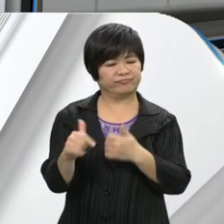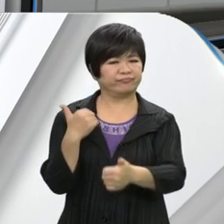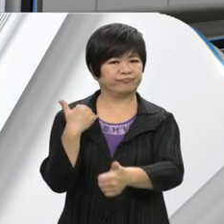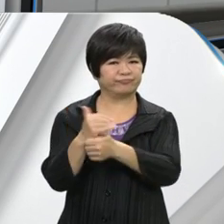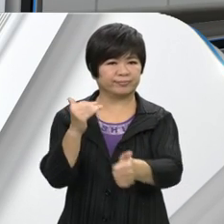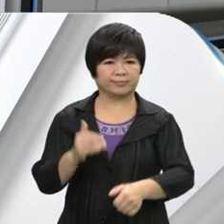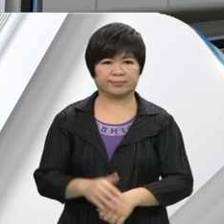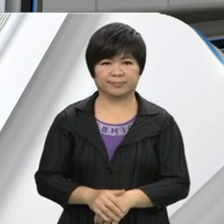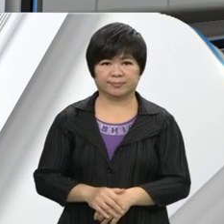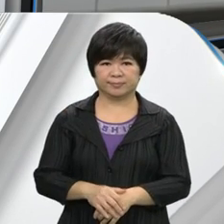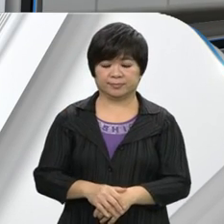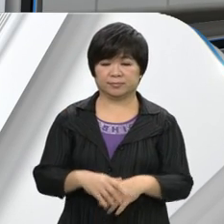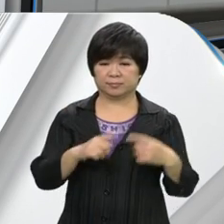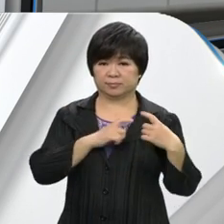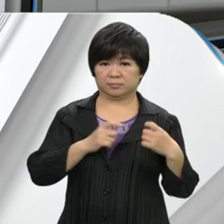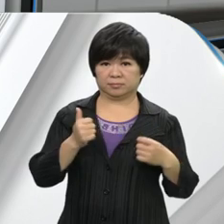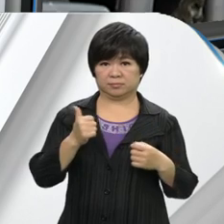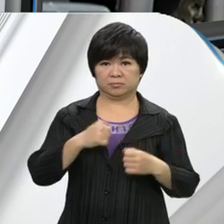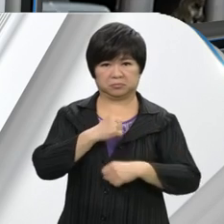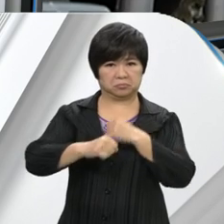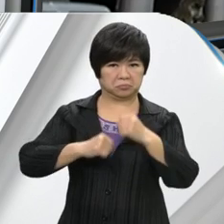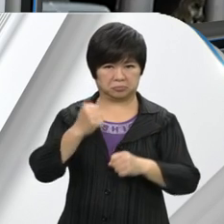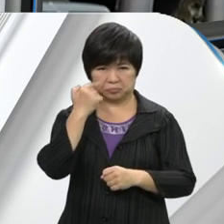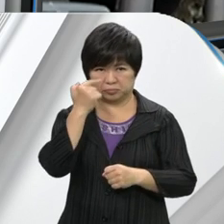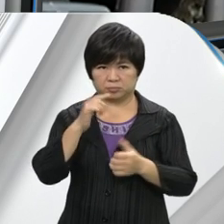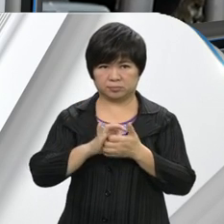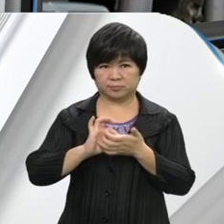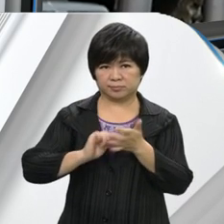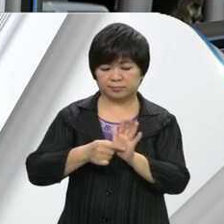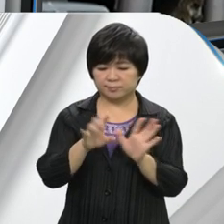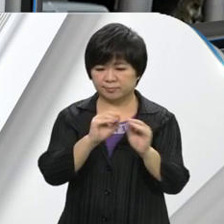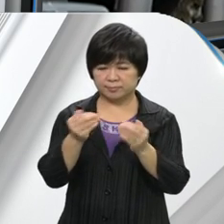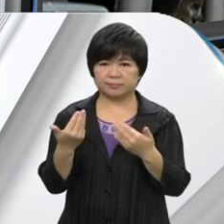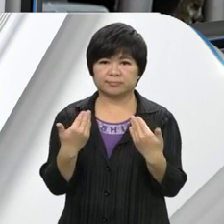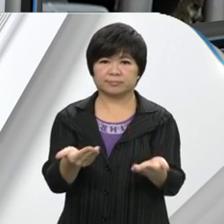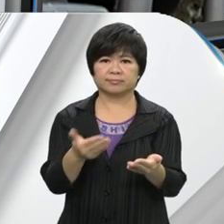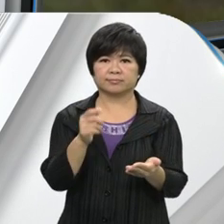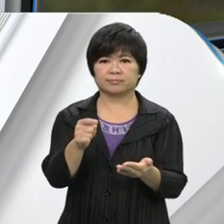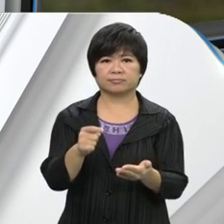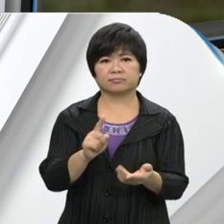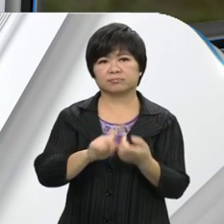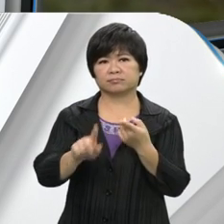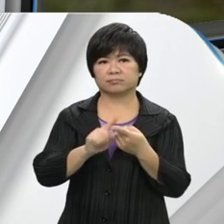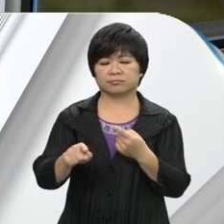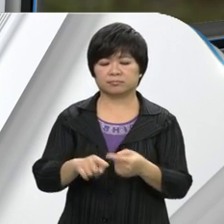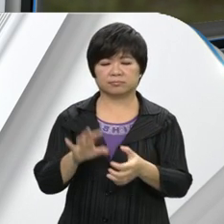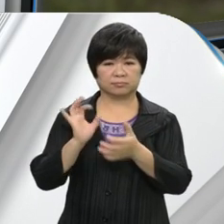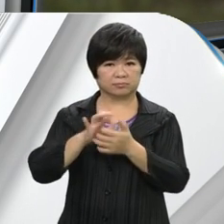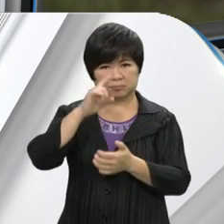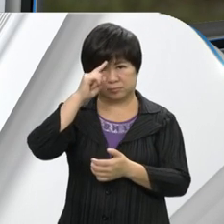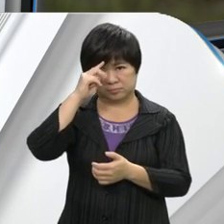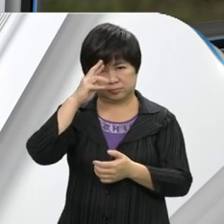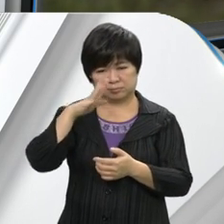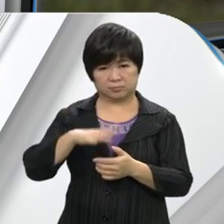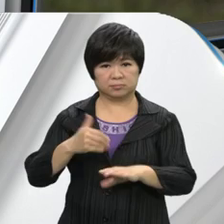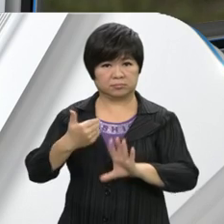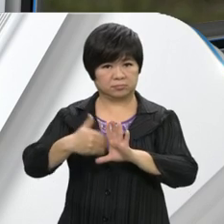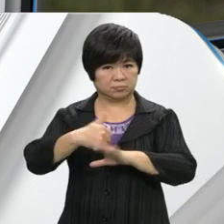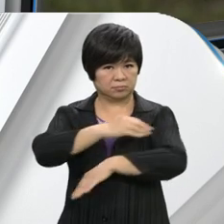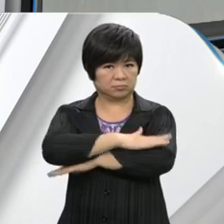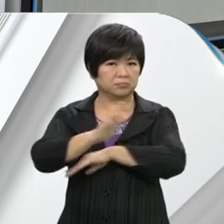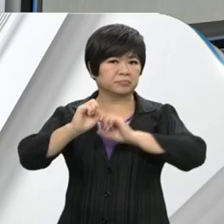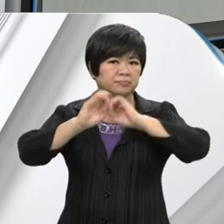职务。郭建芬太动作，提出当多资料反驳相关事件，令人惊讶，就当多媒体这个报